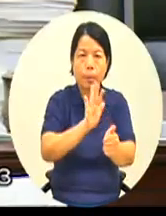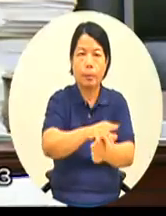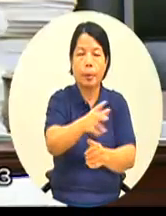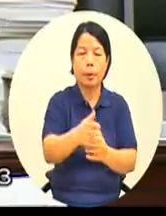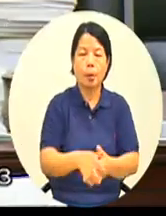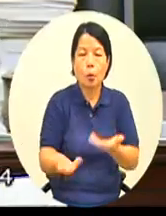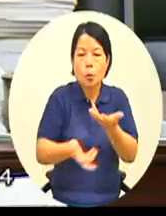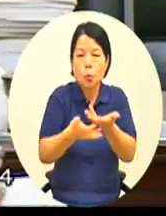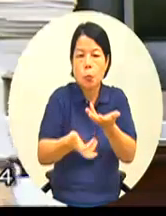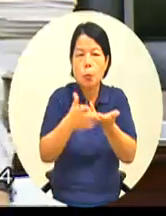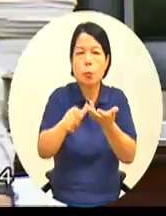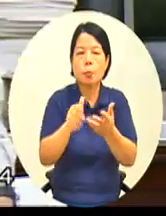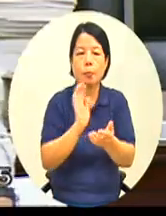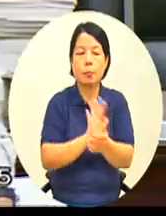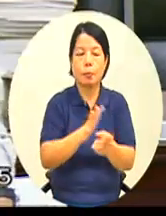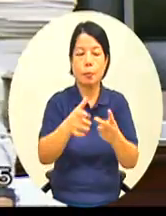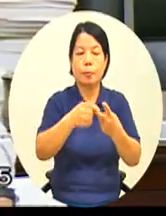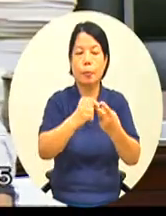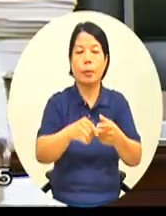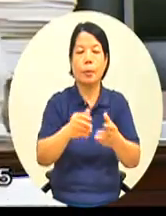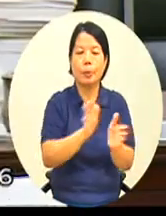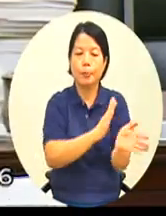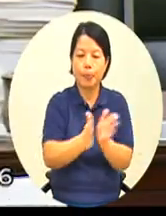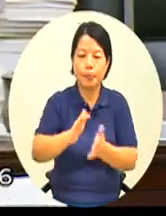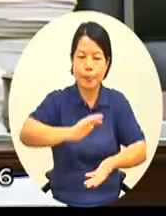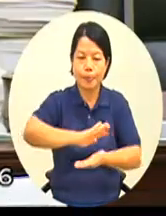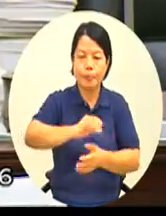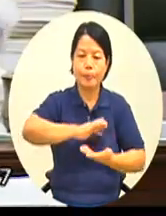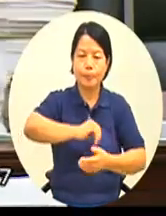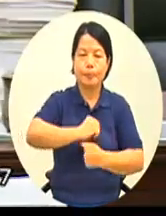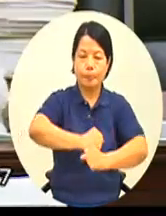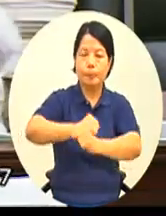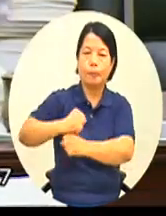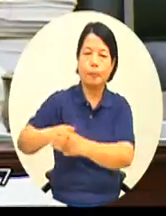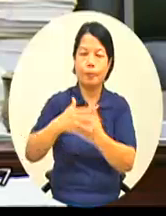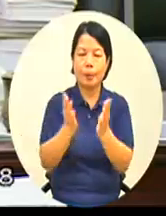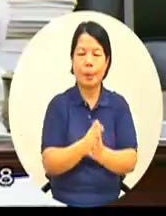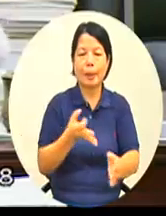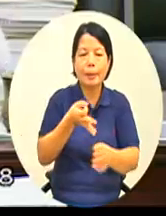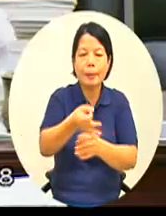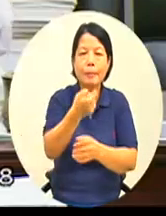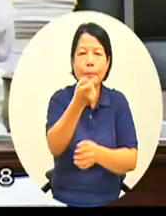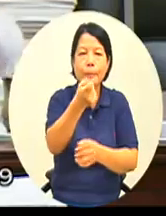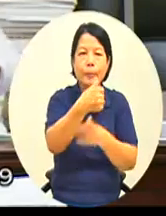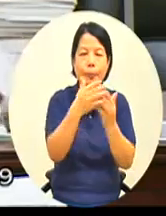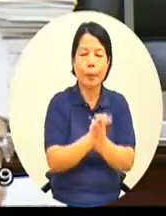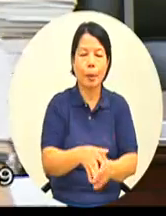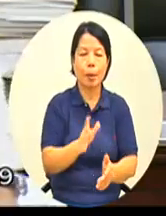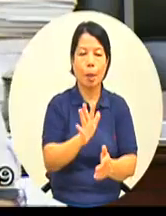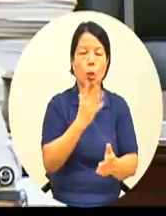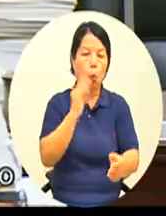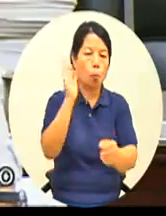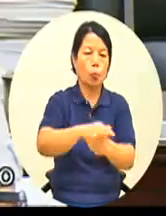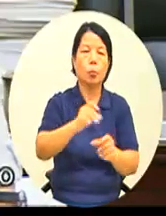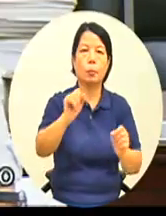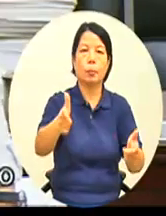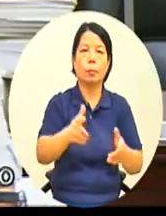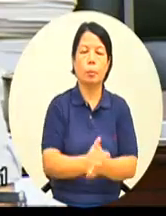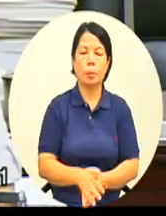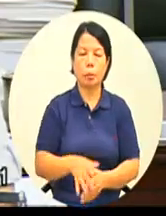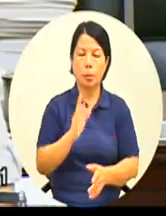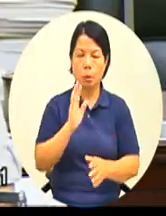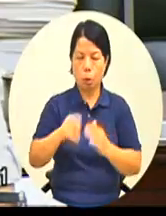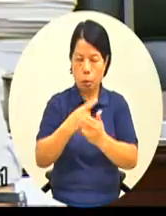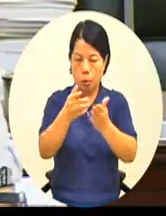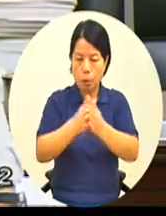饭或者是、整理家庭、要付一点钱，但 不同的身份标准有不同的补助项目。我觉得只要碰过一次大